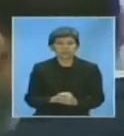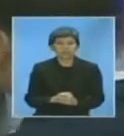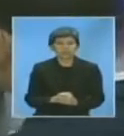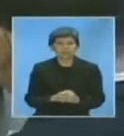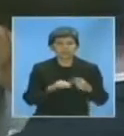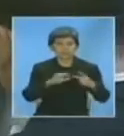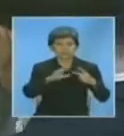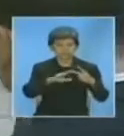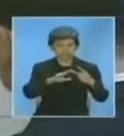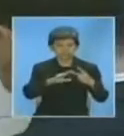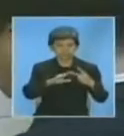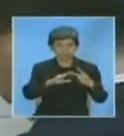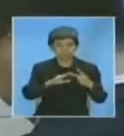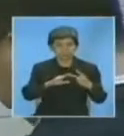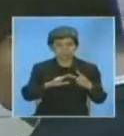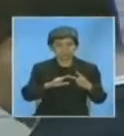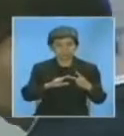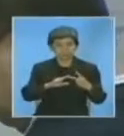สุรชัย